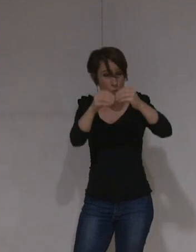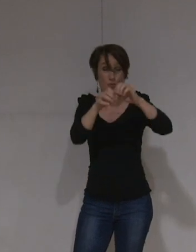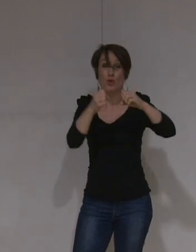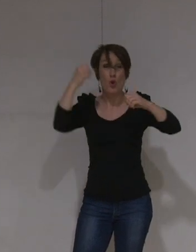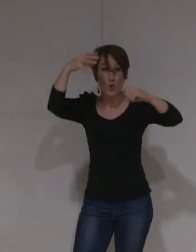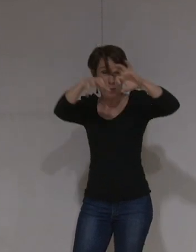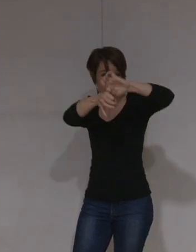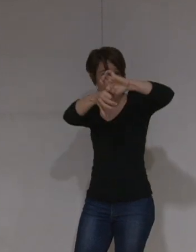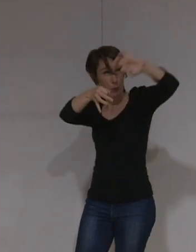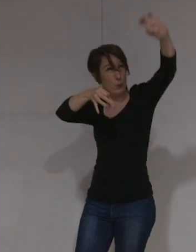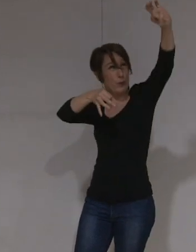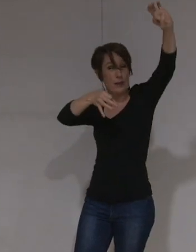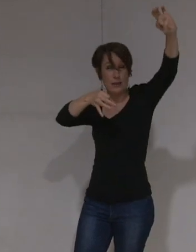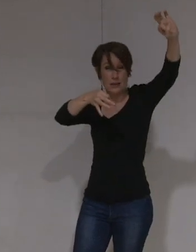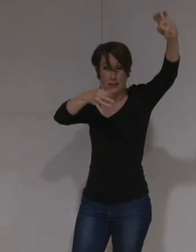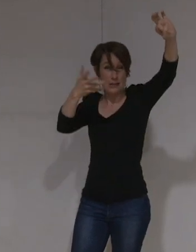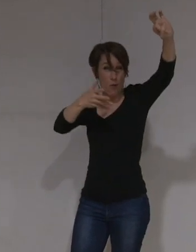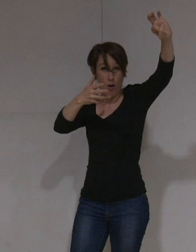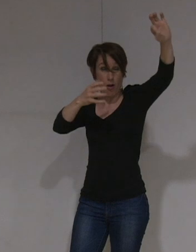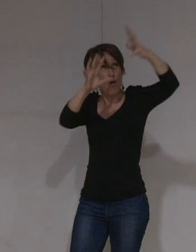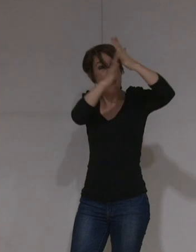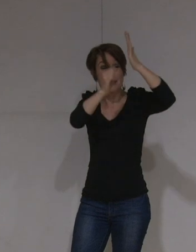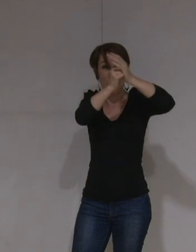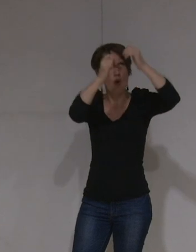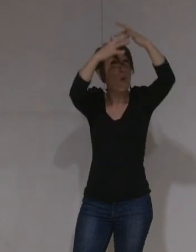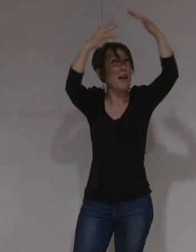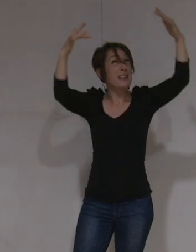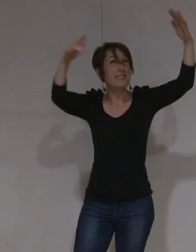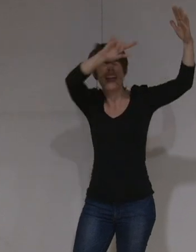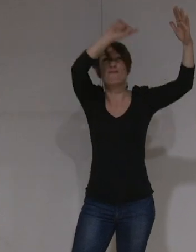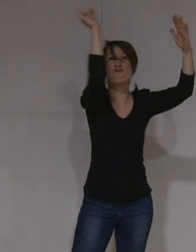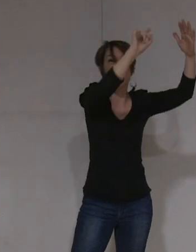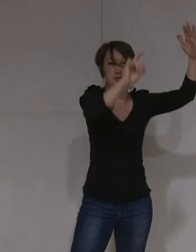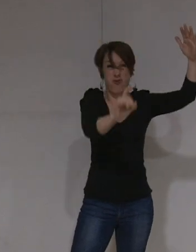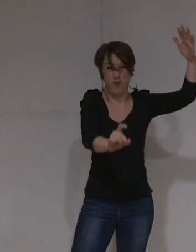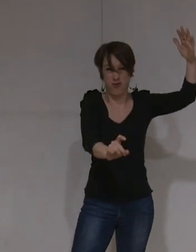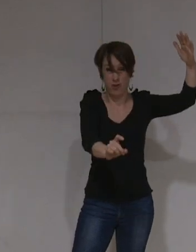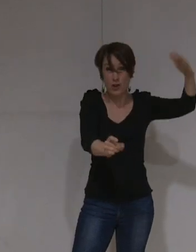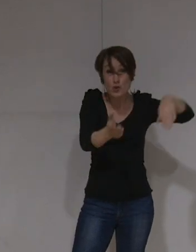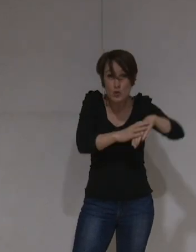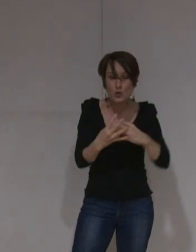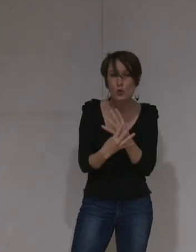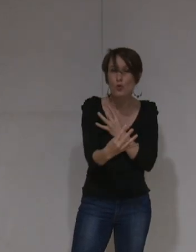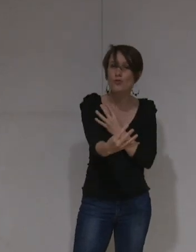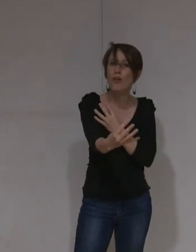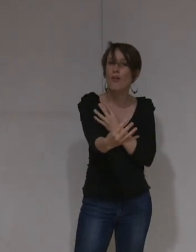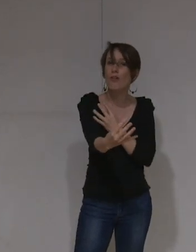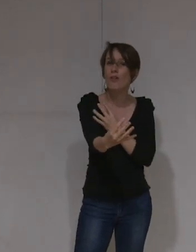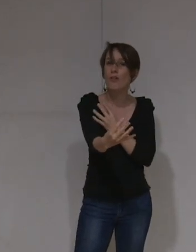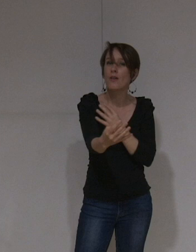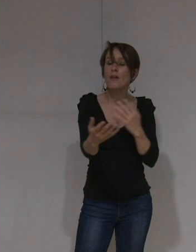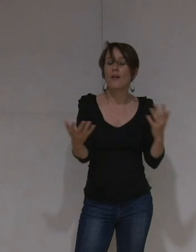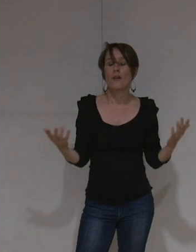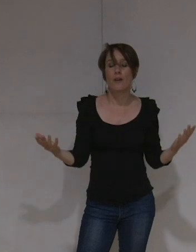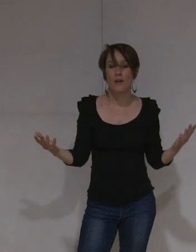le ciel d'orage avec les éclairs pardessus le champ donc vous avez tout à coup une sorte de revisitation